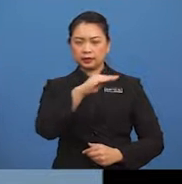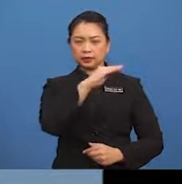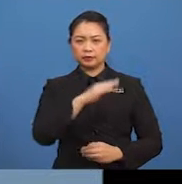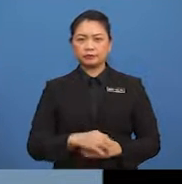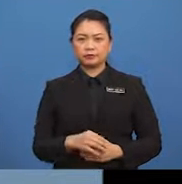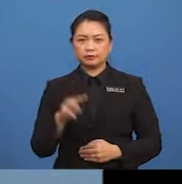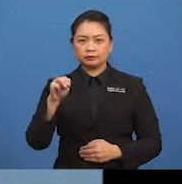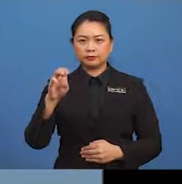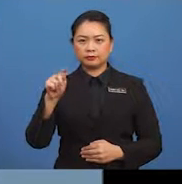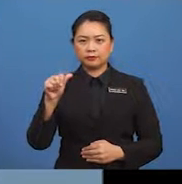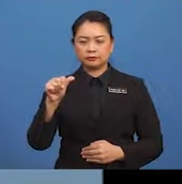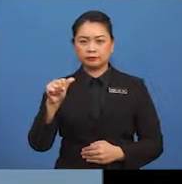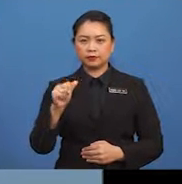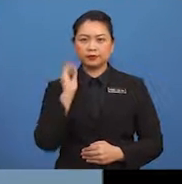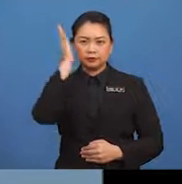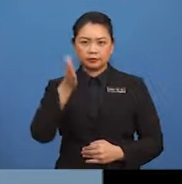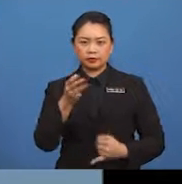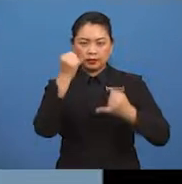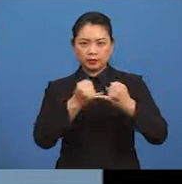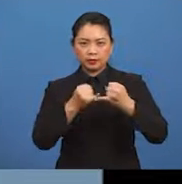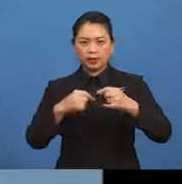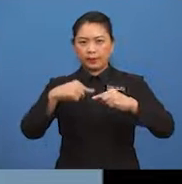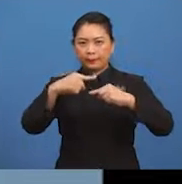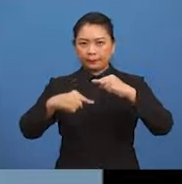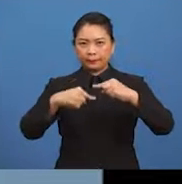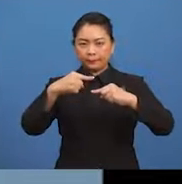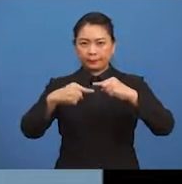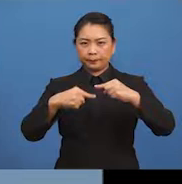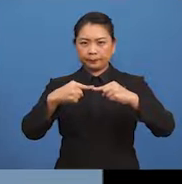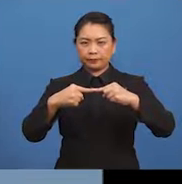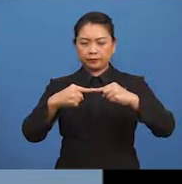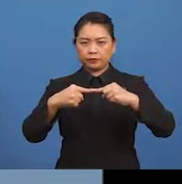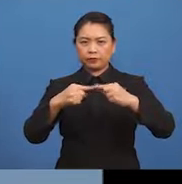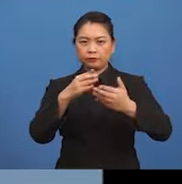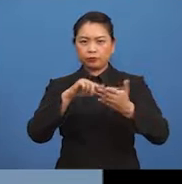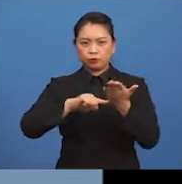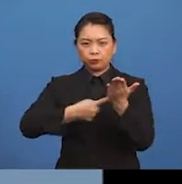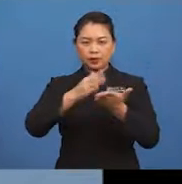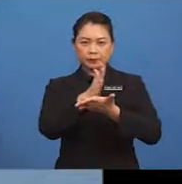Metafasa akan berakhir apabila sentroma mula membahagi.